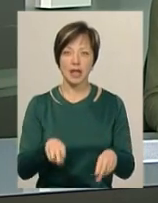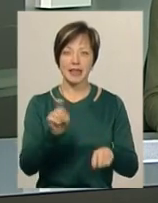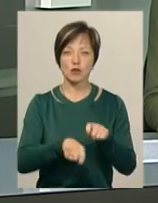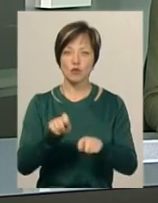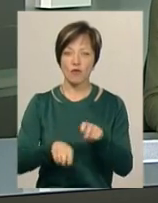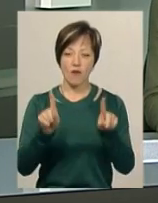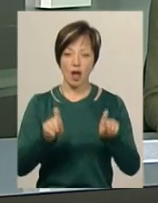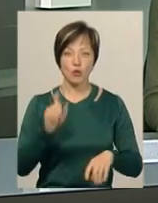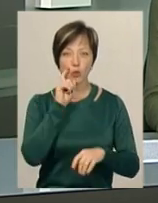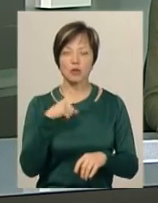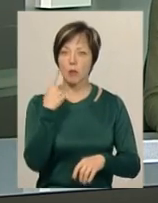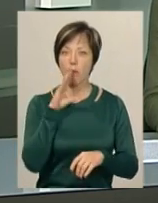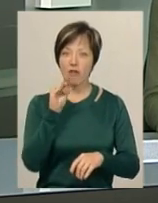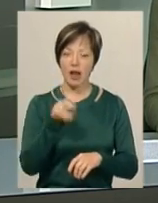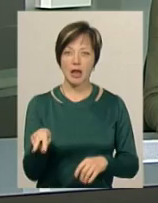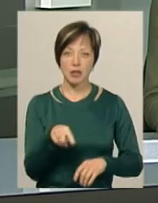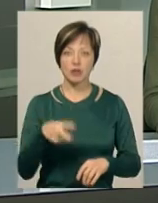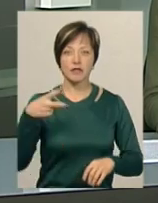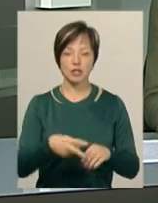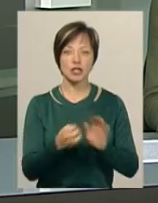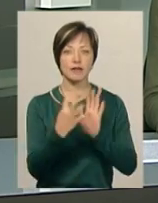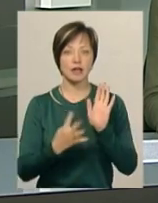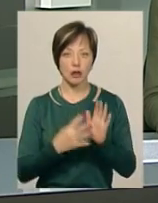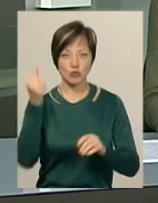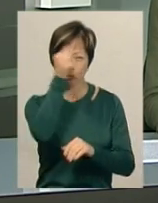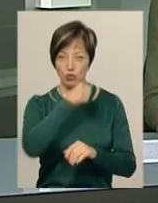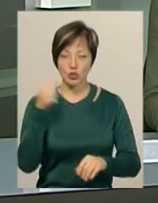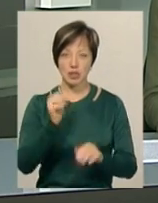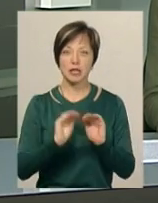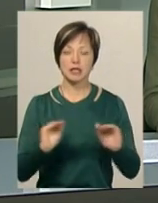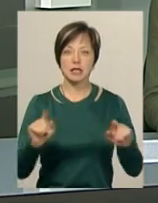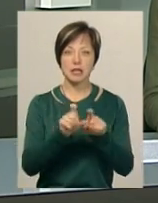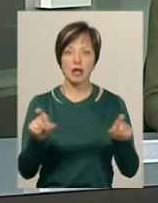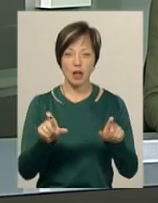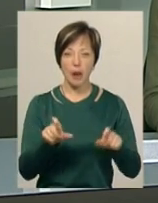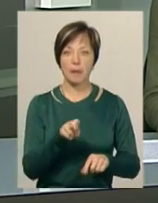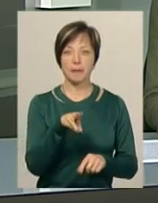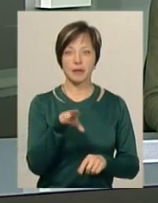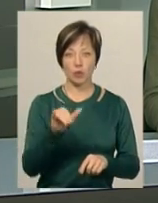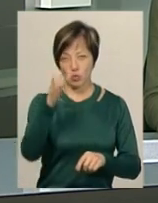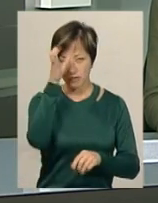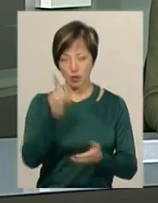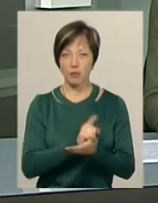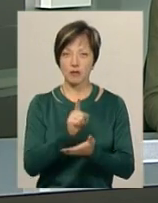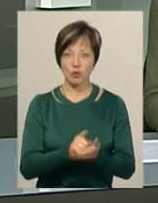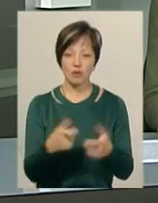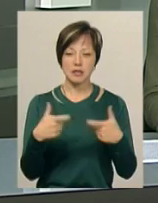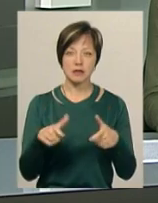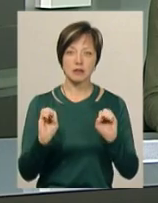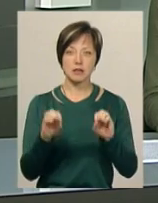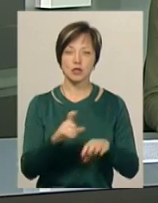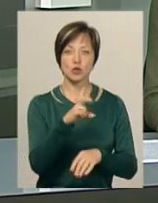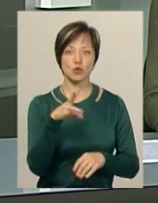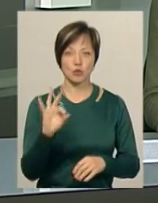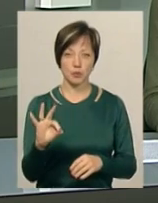тестування з української мови та літератури. У 2019 році учні закладів профтехосвіти обов'язково складатимуть